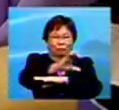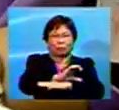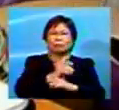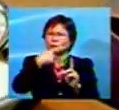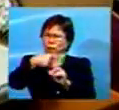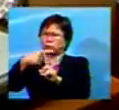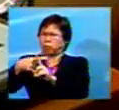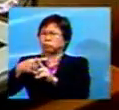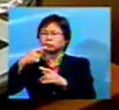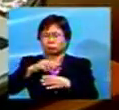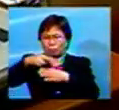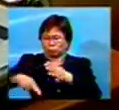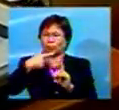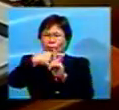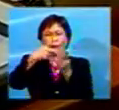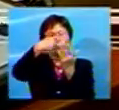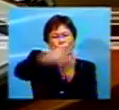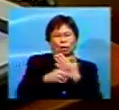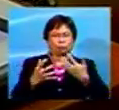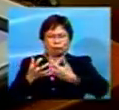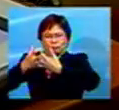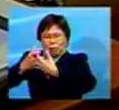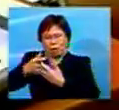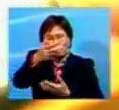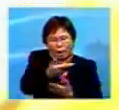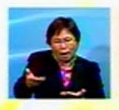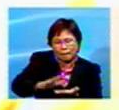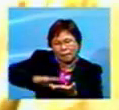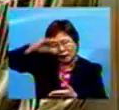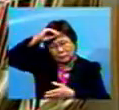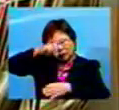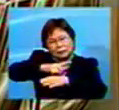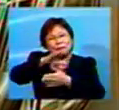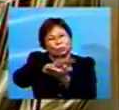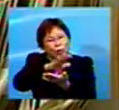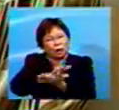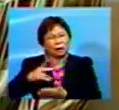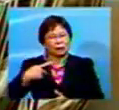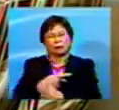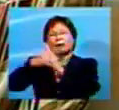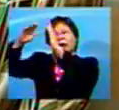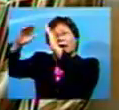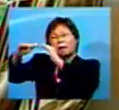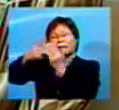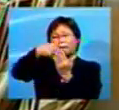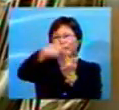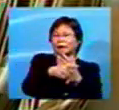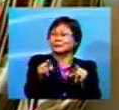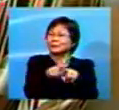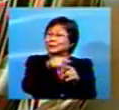positif. Malah program ini amat sesuai dijadikan bahan pembelajaran di sekolah. Kita mengharapkan dengan adanya program